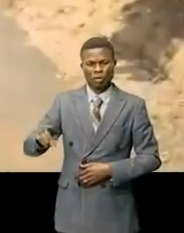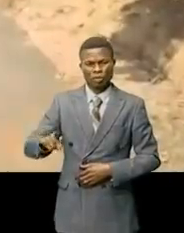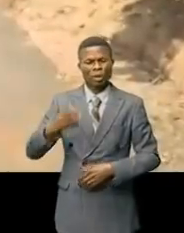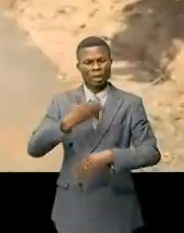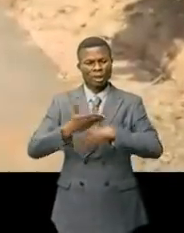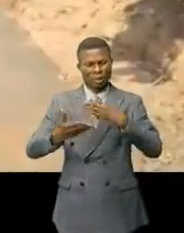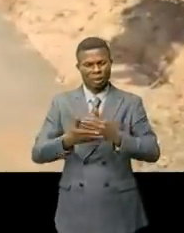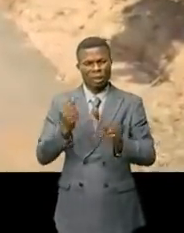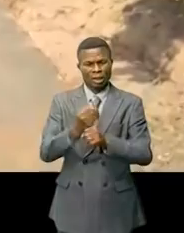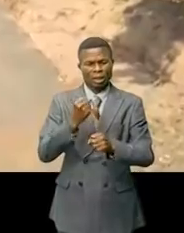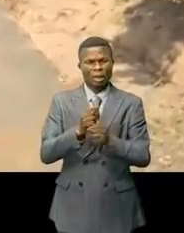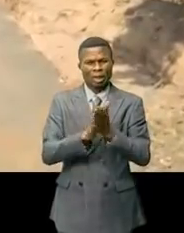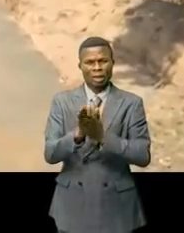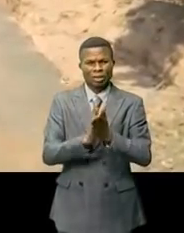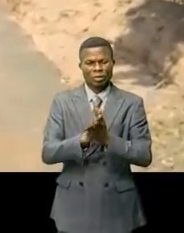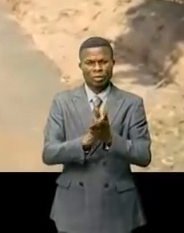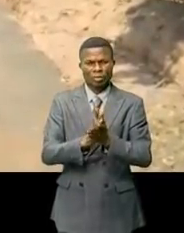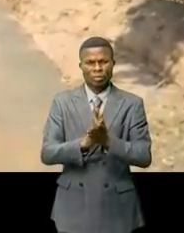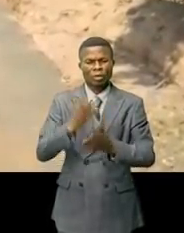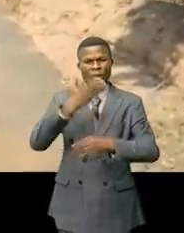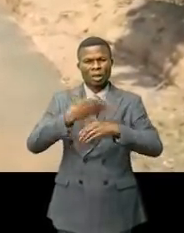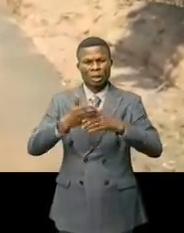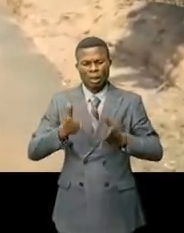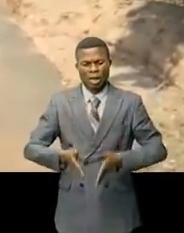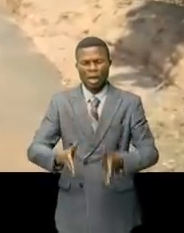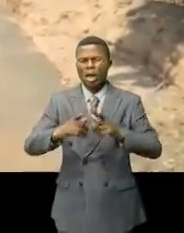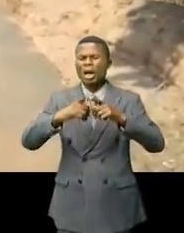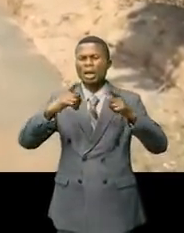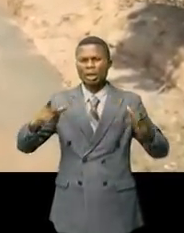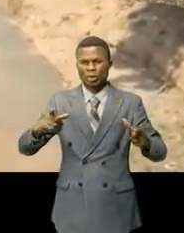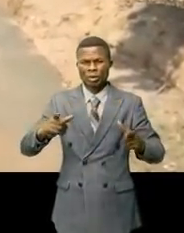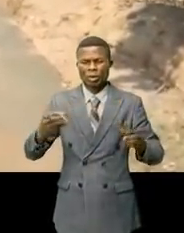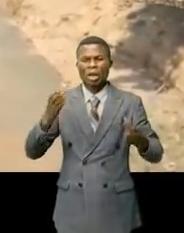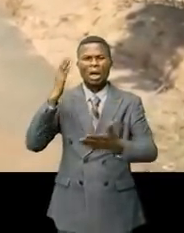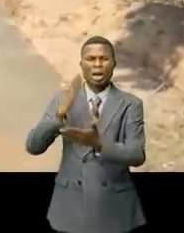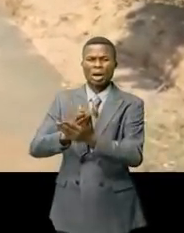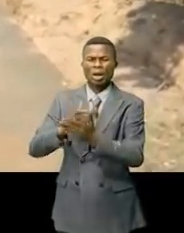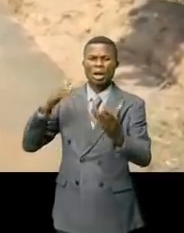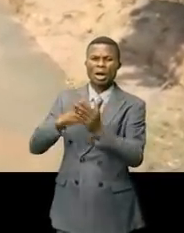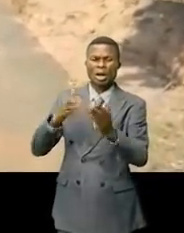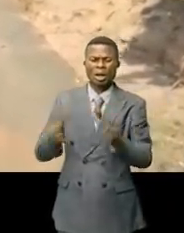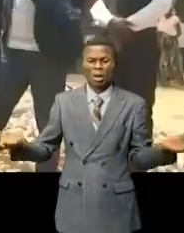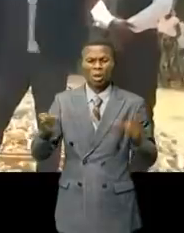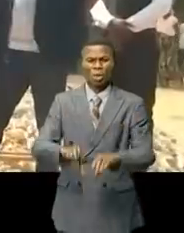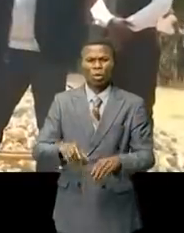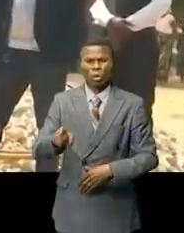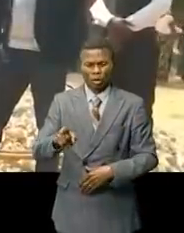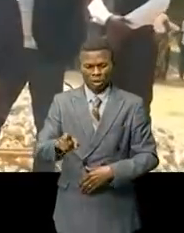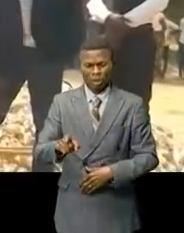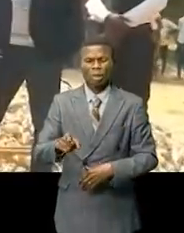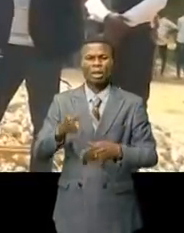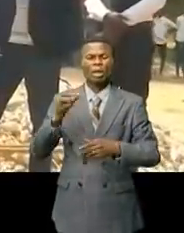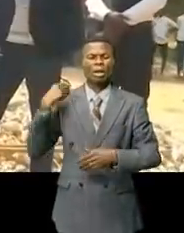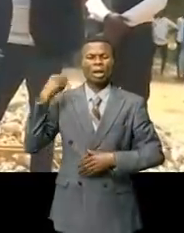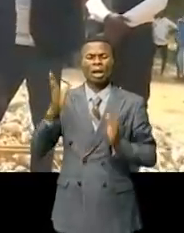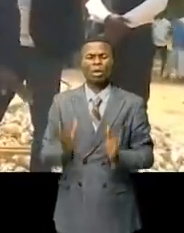travaux consistent notamment à la construction des grands des eaux de ruissellement afin de stopper une menace d'érosion à cet endroit sur place là le